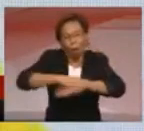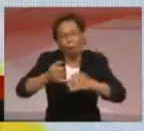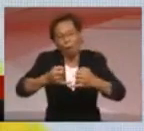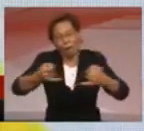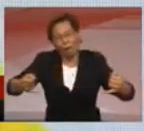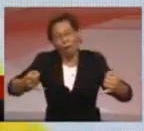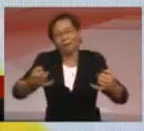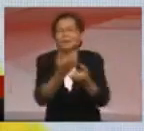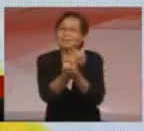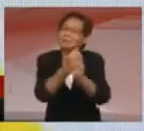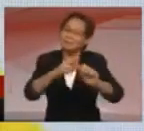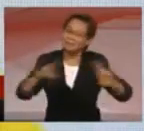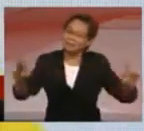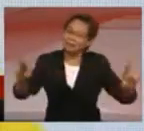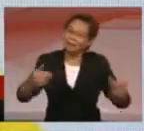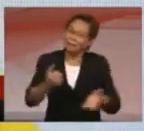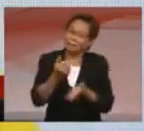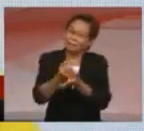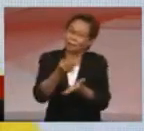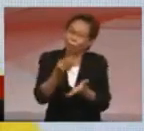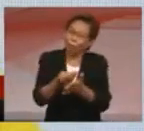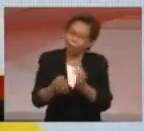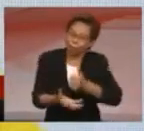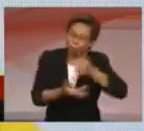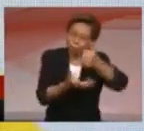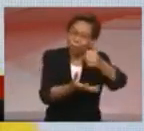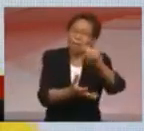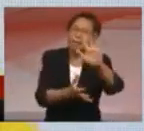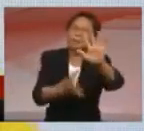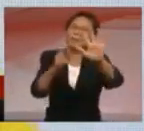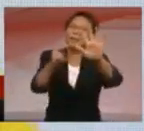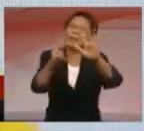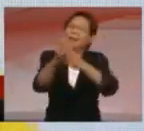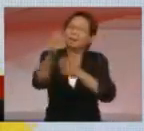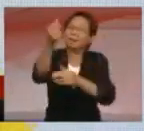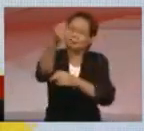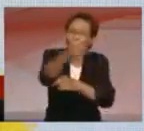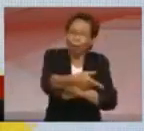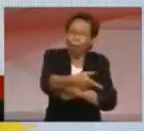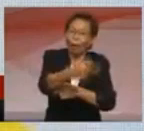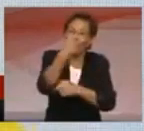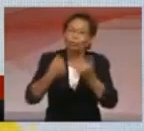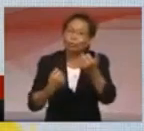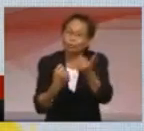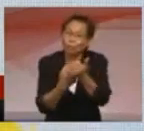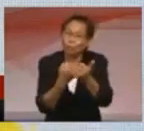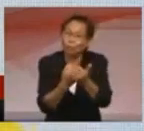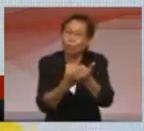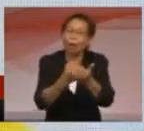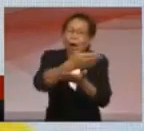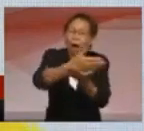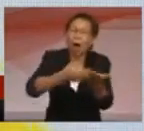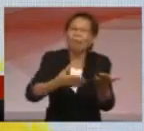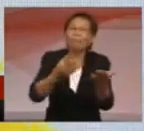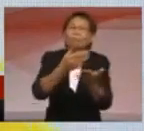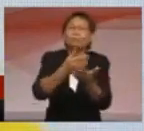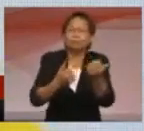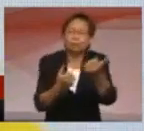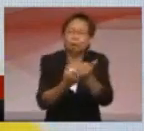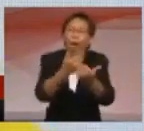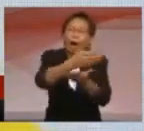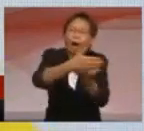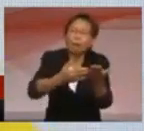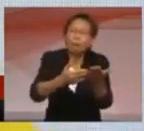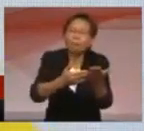dengan menyediakan bantuan kewangan sebanyak RM5,000 untuk menampung sebahagian kos